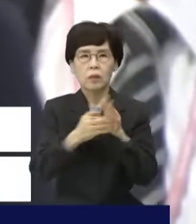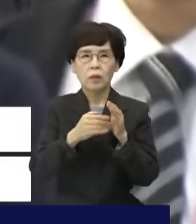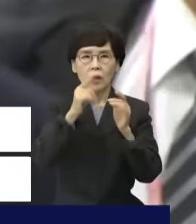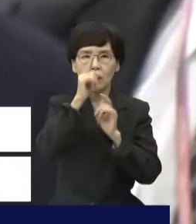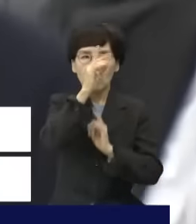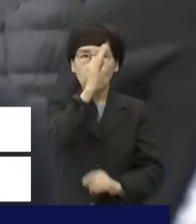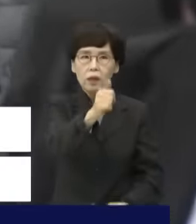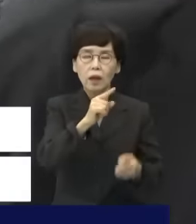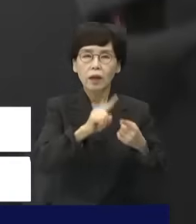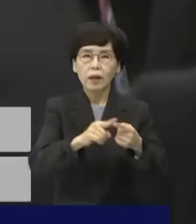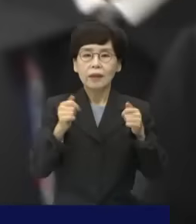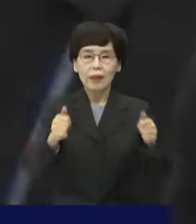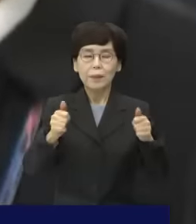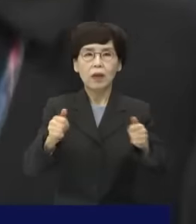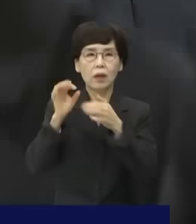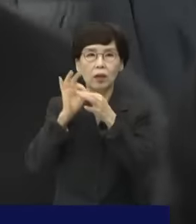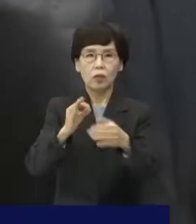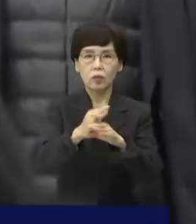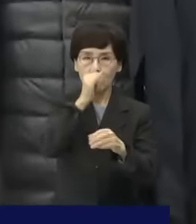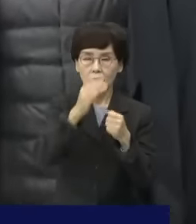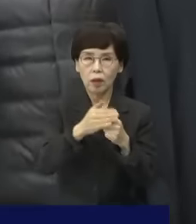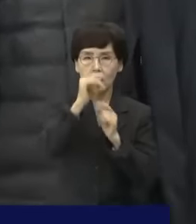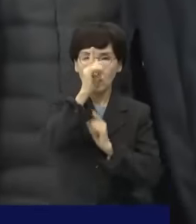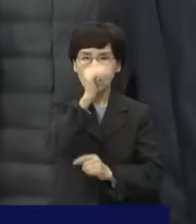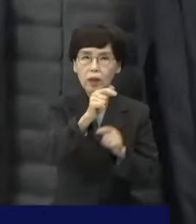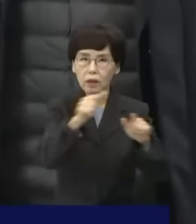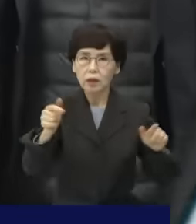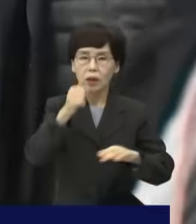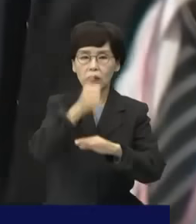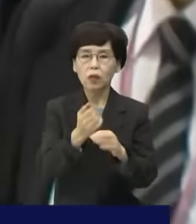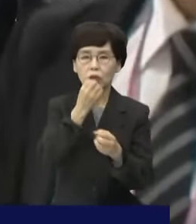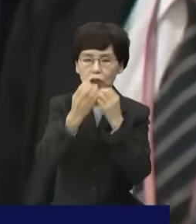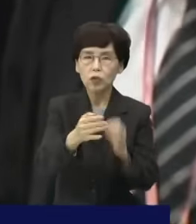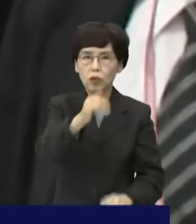대한 결심 공판은 아직 진행 중으로 이 회장 등 피고인의 최후